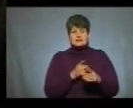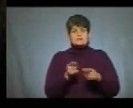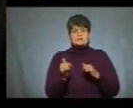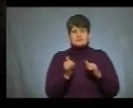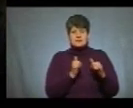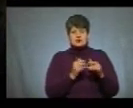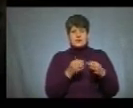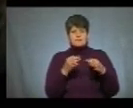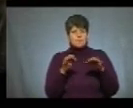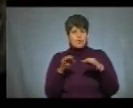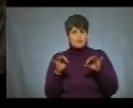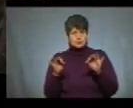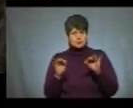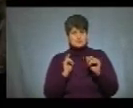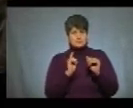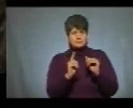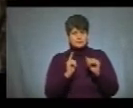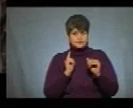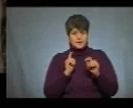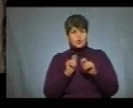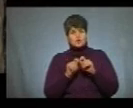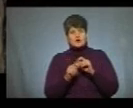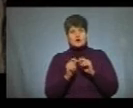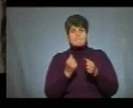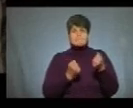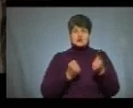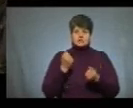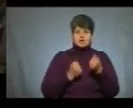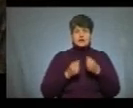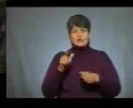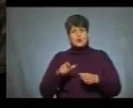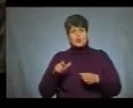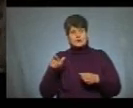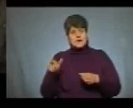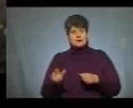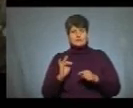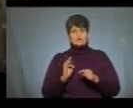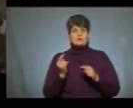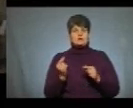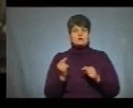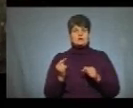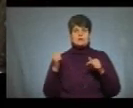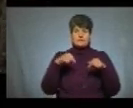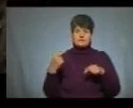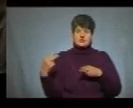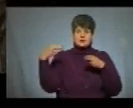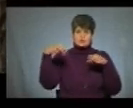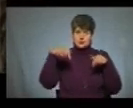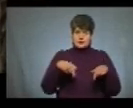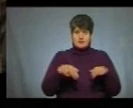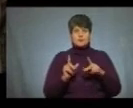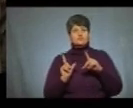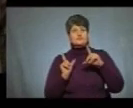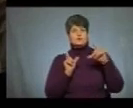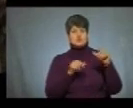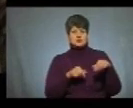пунктах. Це контроль машин, людей, які будуть в'їжджати на нашу територію і які будуть в'їжджати за